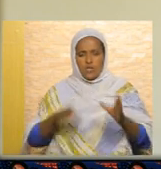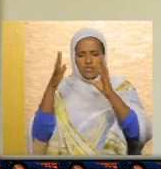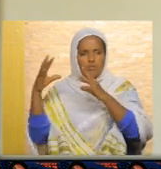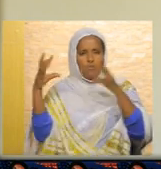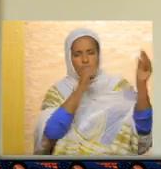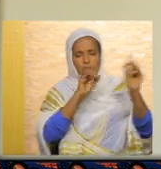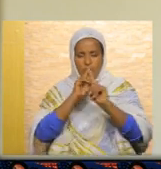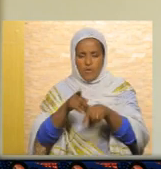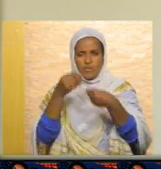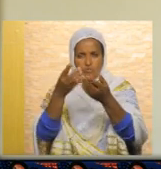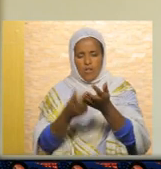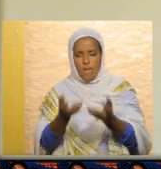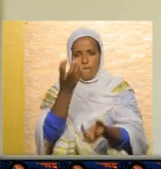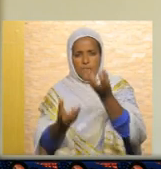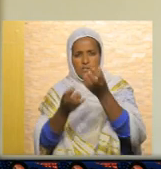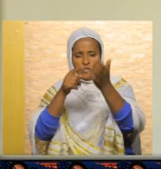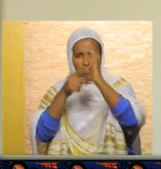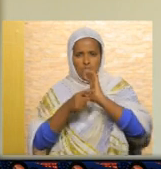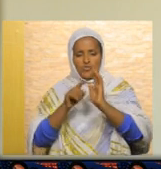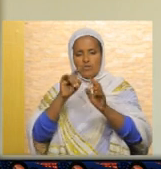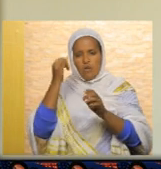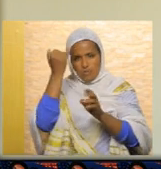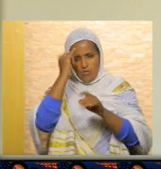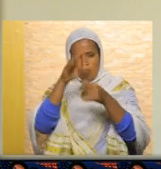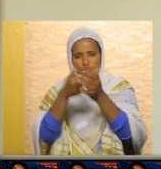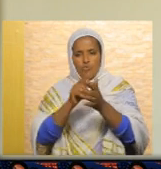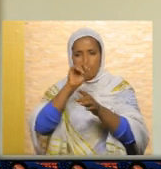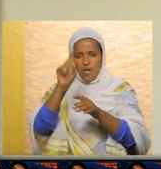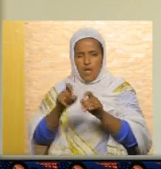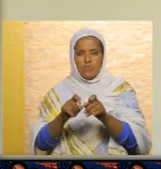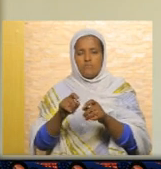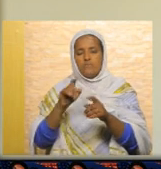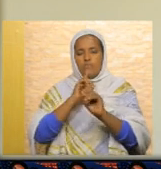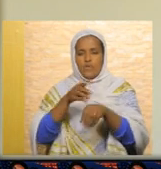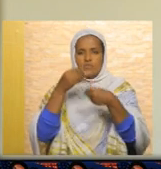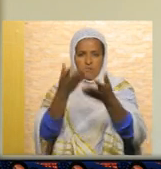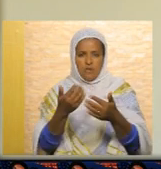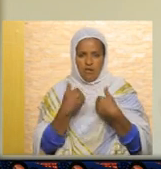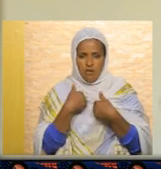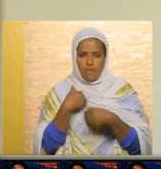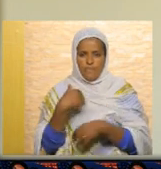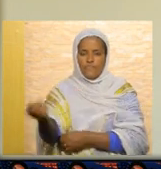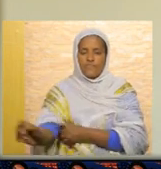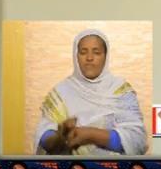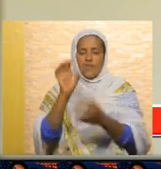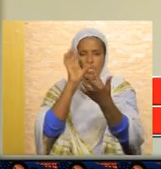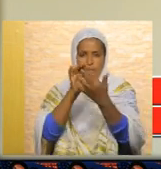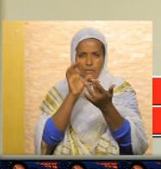በጣም ይበደላሉ፣ ይጨቁናሉ። በህገ መንግስታቸው ጭምር ከጣት ባልወፈረ